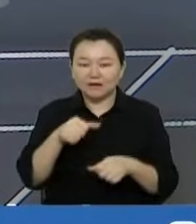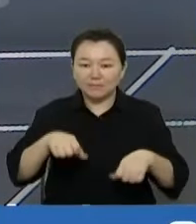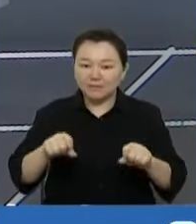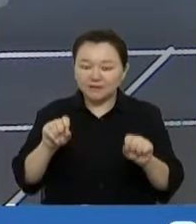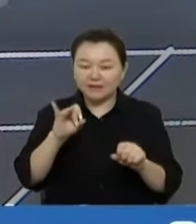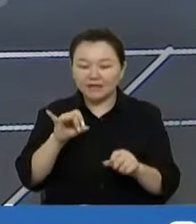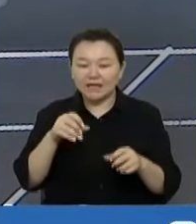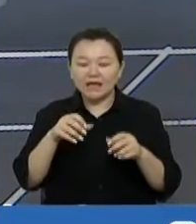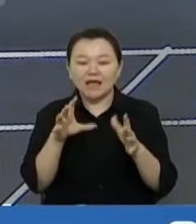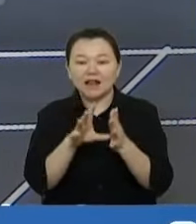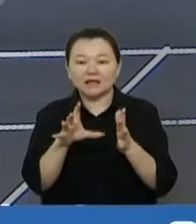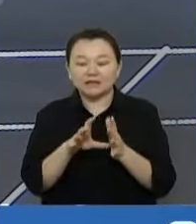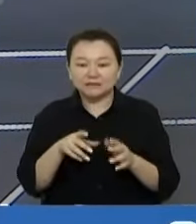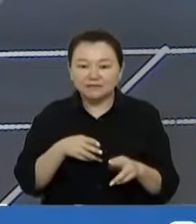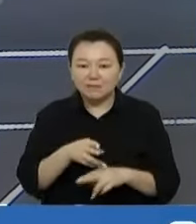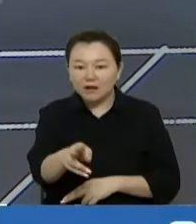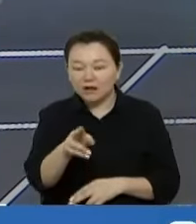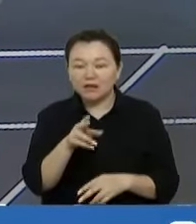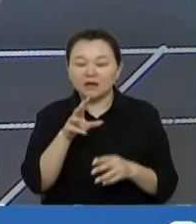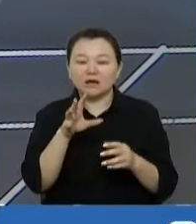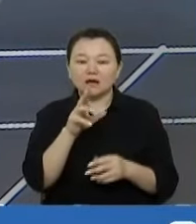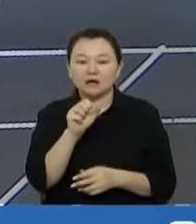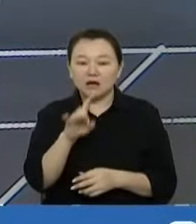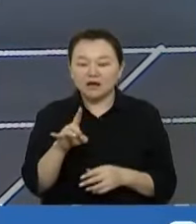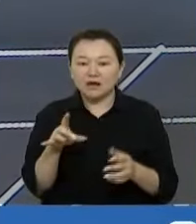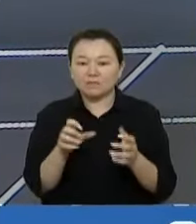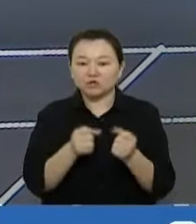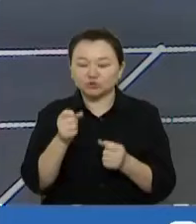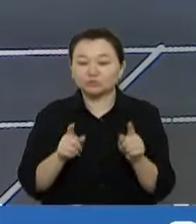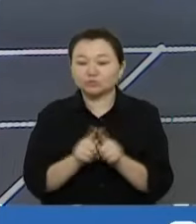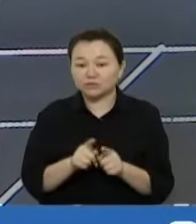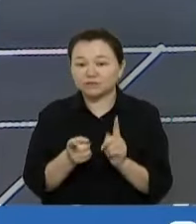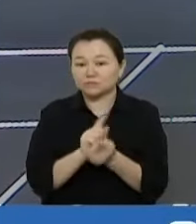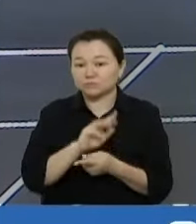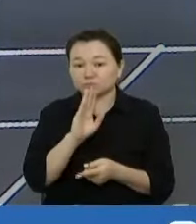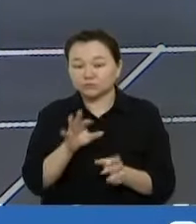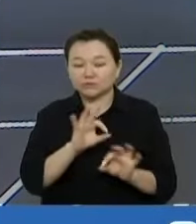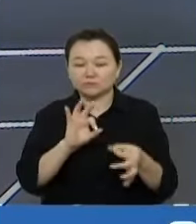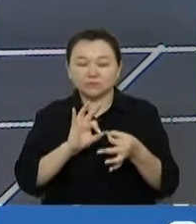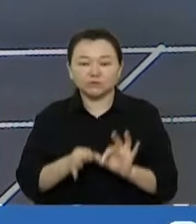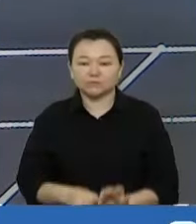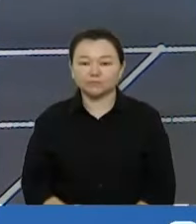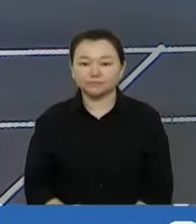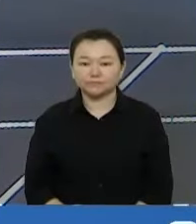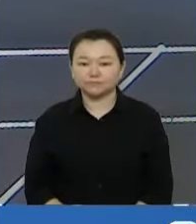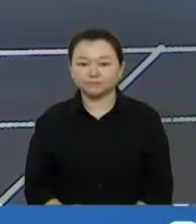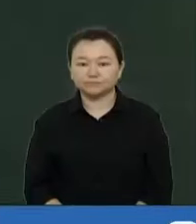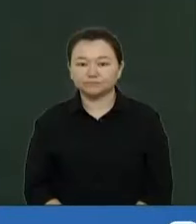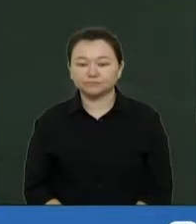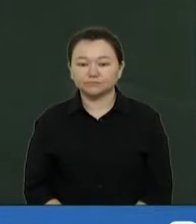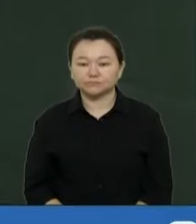И электросамокатов электрокаров кстати тоже коснутся изменения обо всём подробно расскажет Ануар мангель